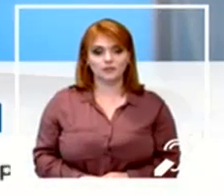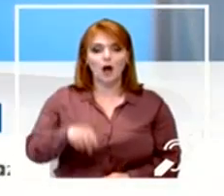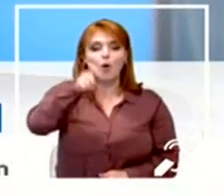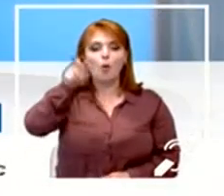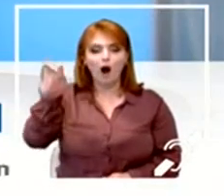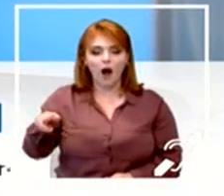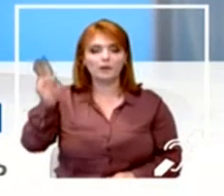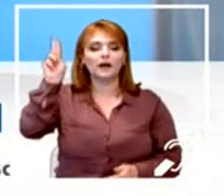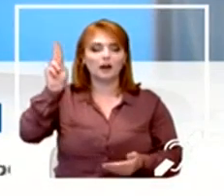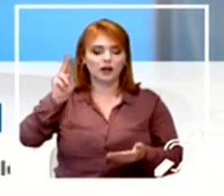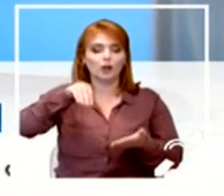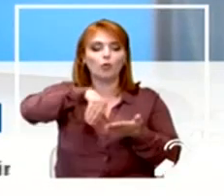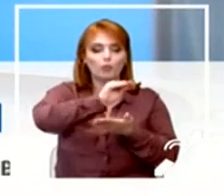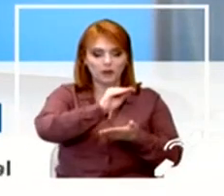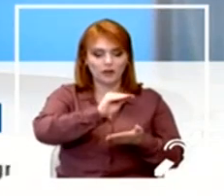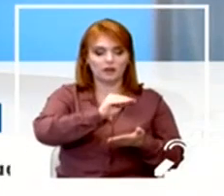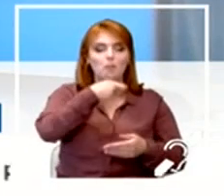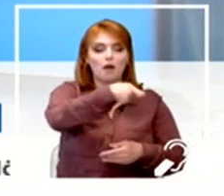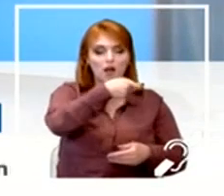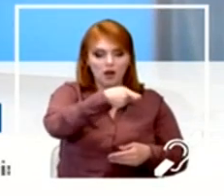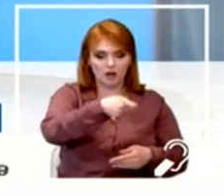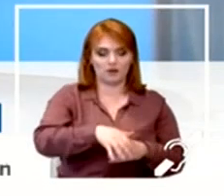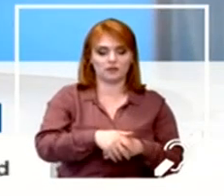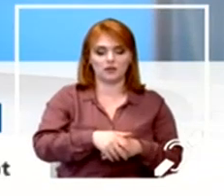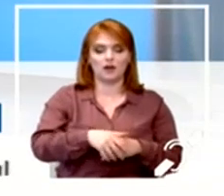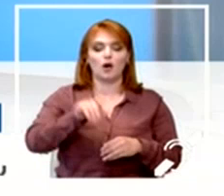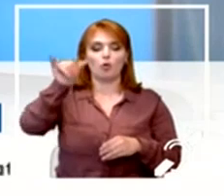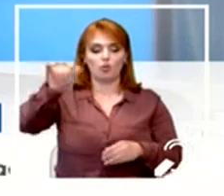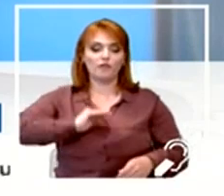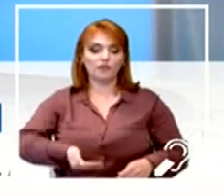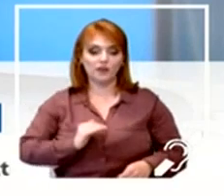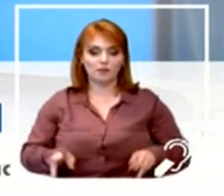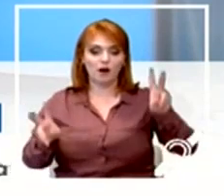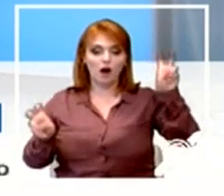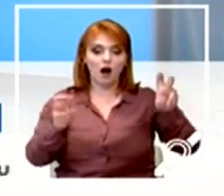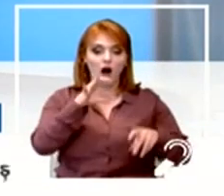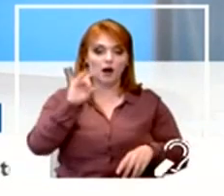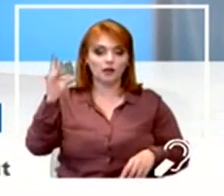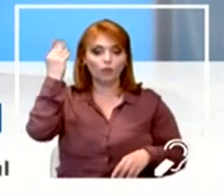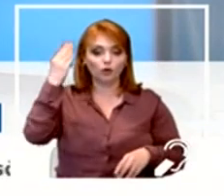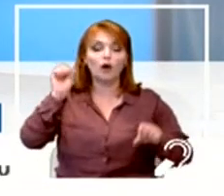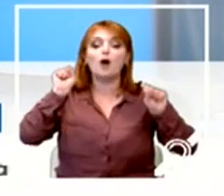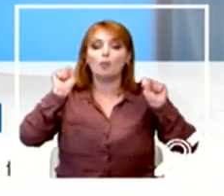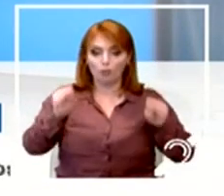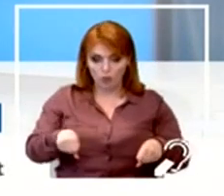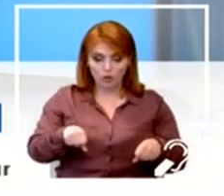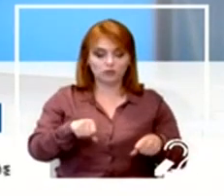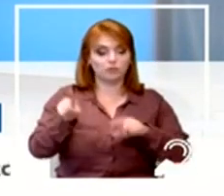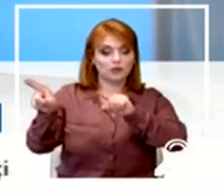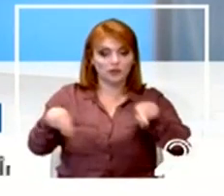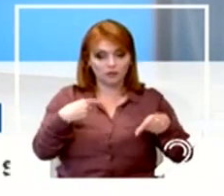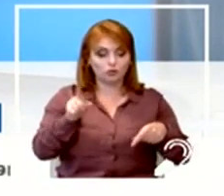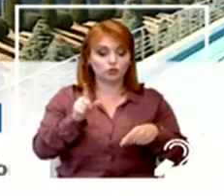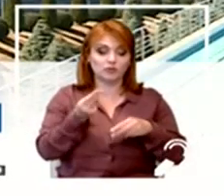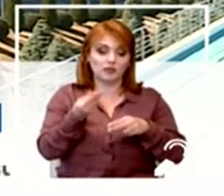Pasagerii cărora le-au fost suspendate zborurile operate de Air Moldova pot cere rambursarea banilor în decurs de 7 zile. În cazul